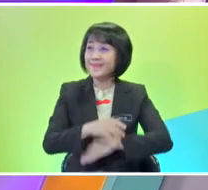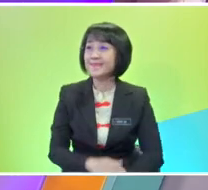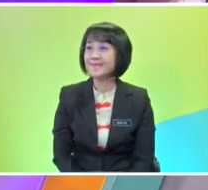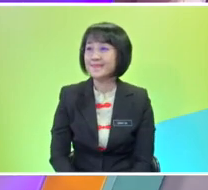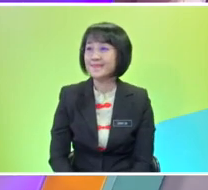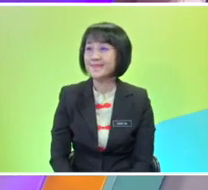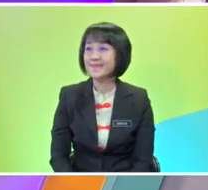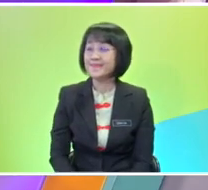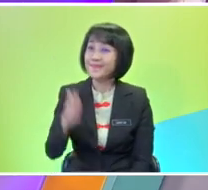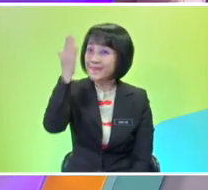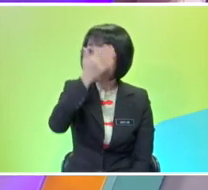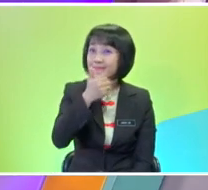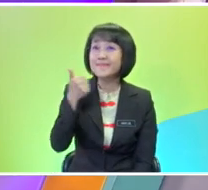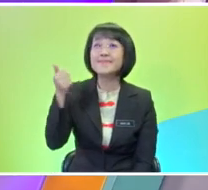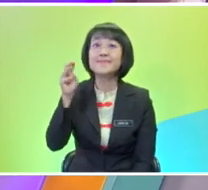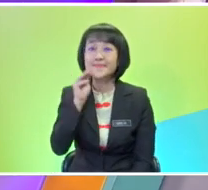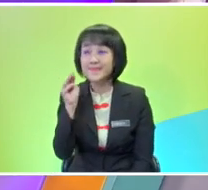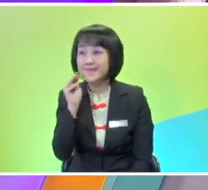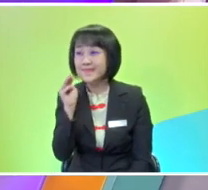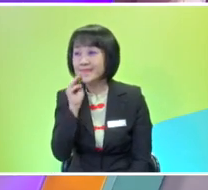bentuk yang berbeda